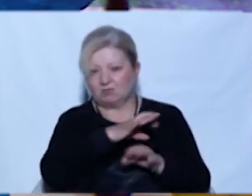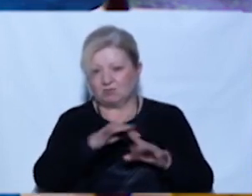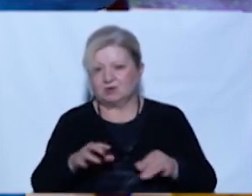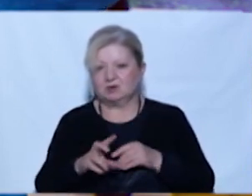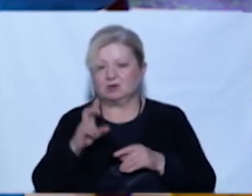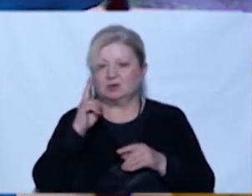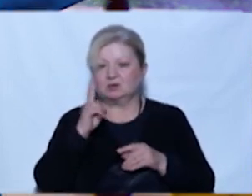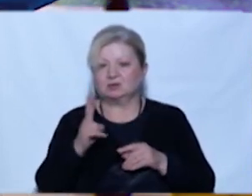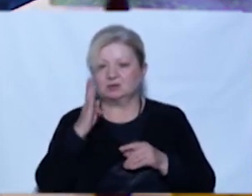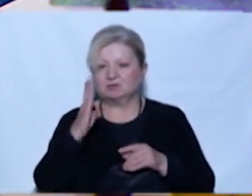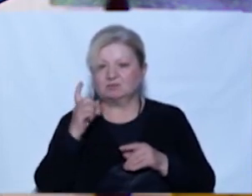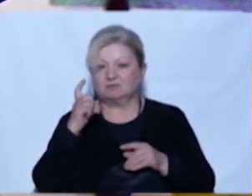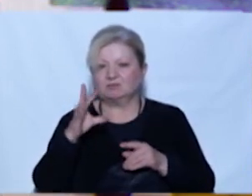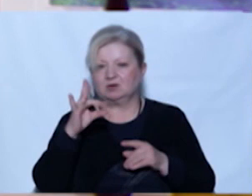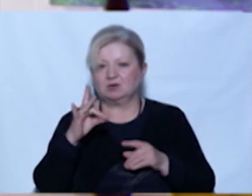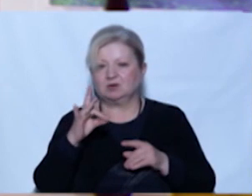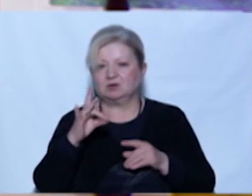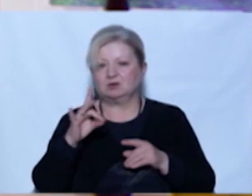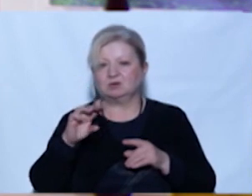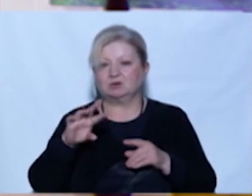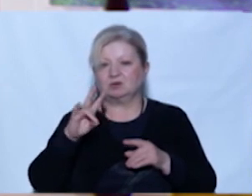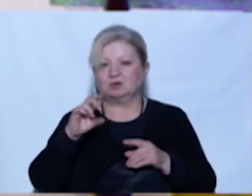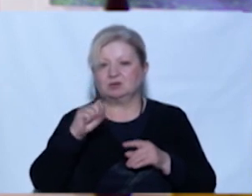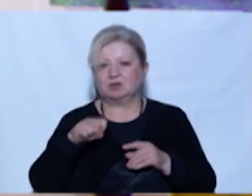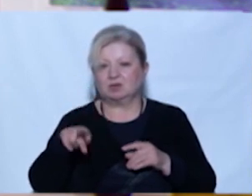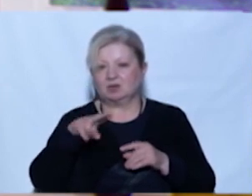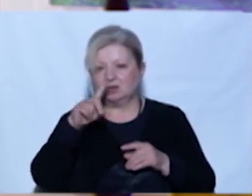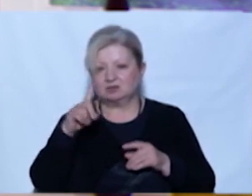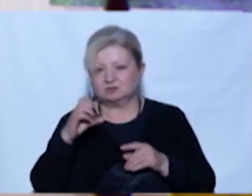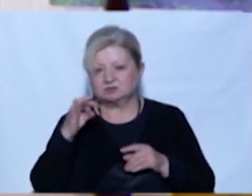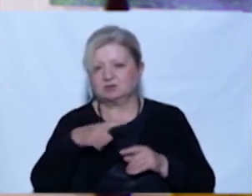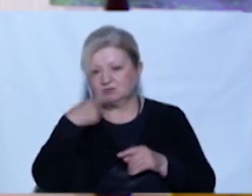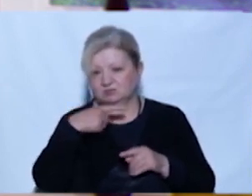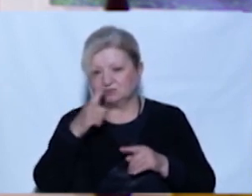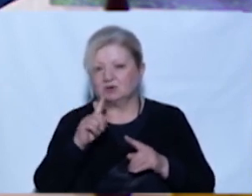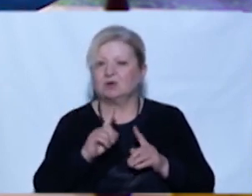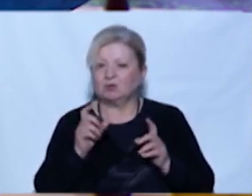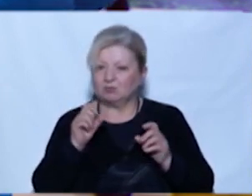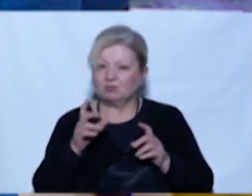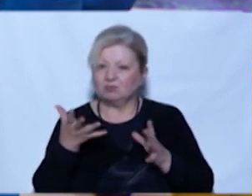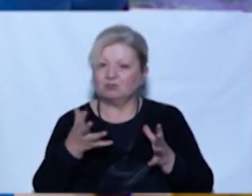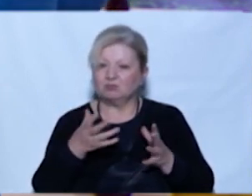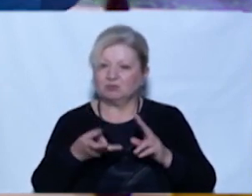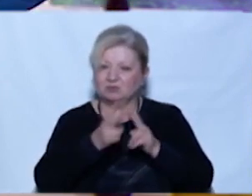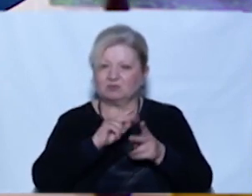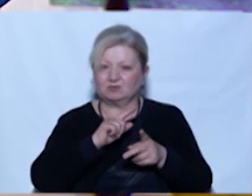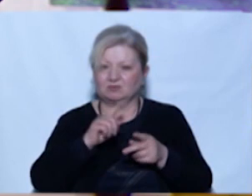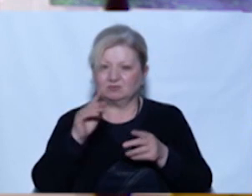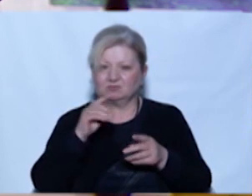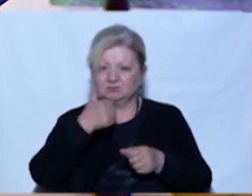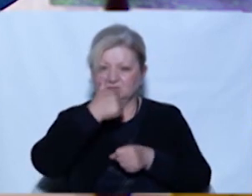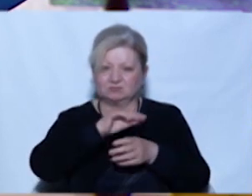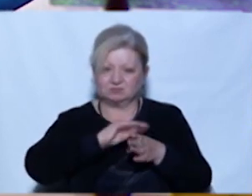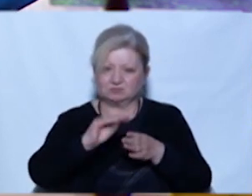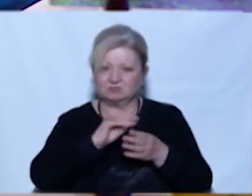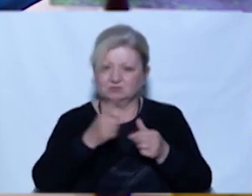კვერნაძემ თქვა თურმე, რომ მოდი ფილმს შეუცვალოთ სათაური და წიგნი ფიცისა